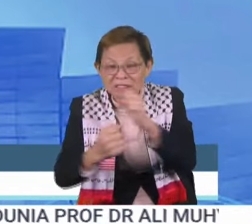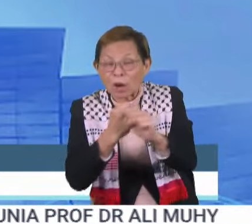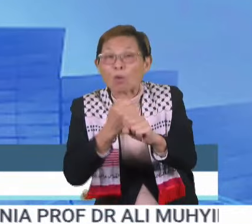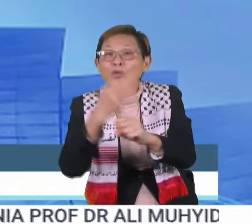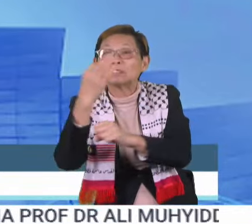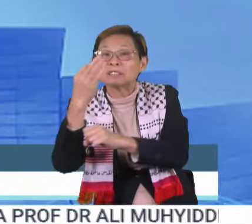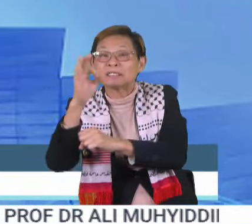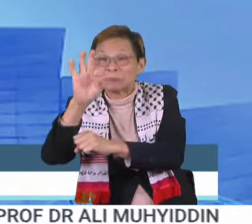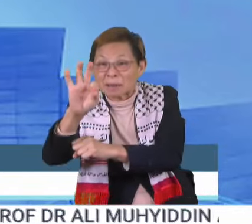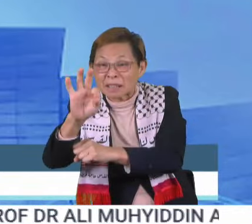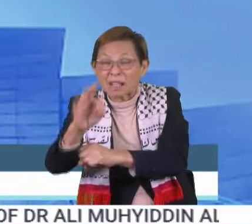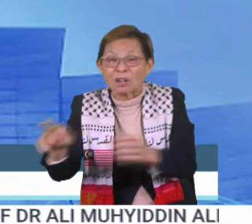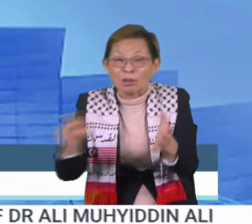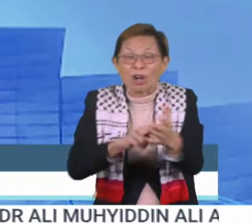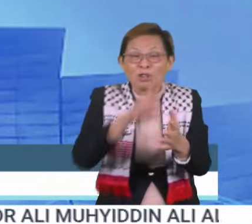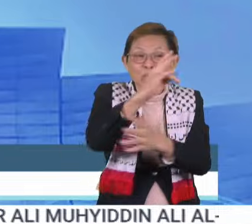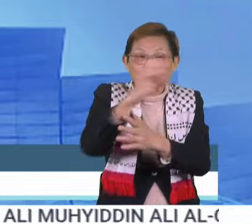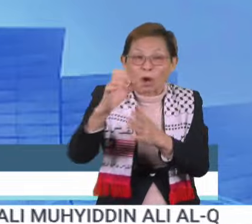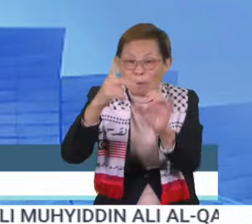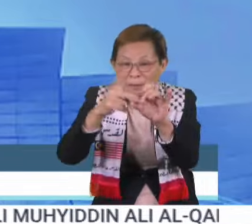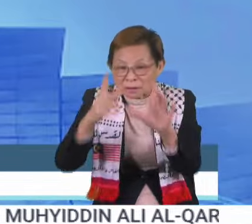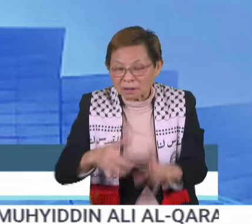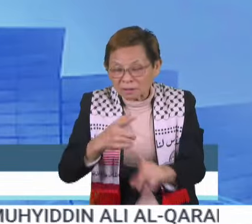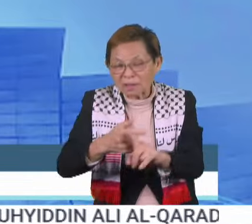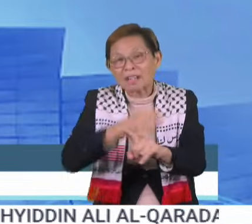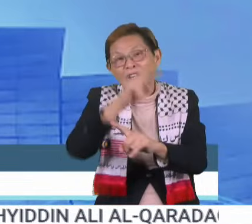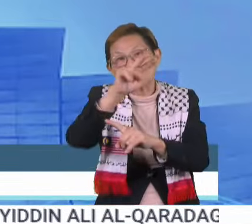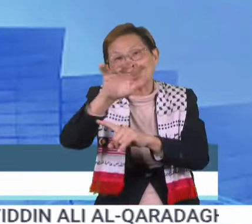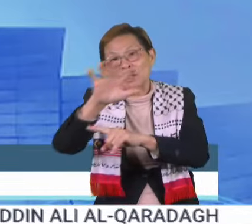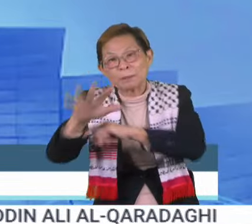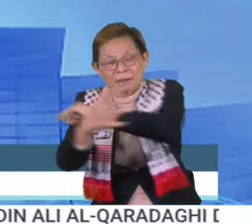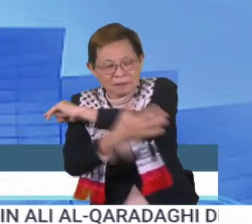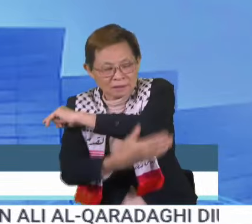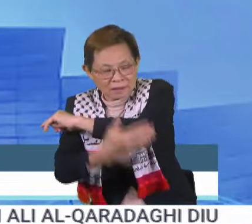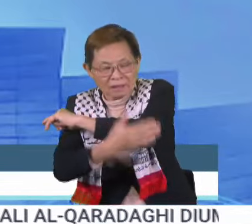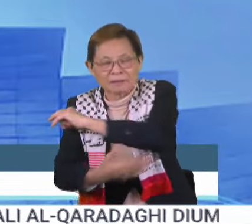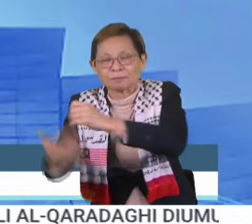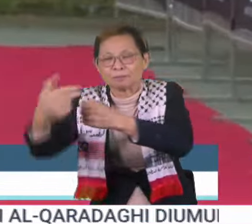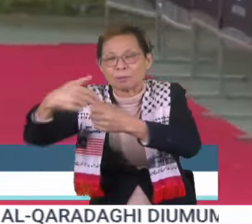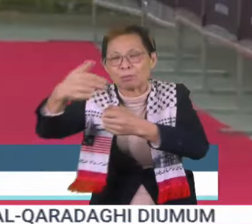itu merekodkan 700 peserta dari 25 buah negara.